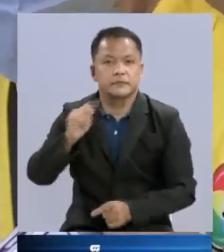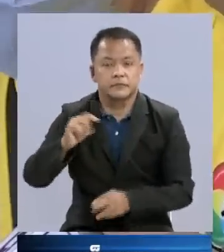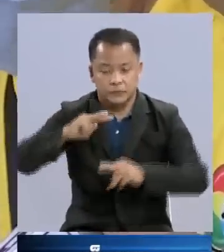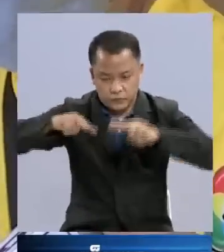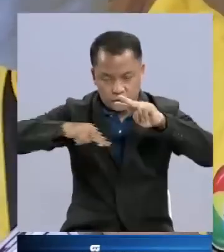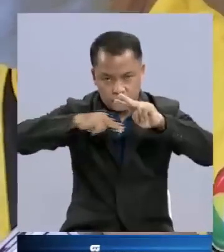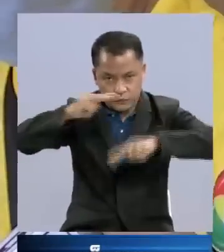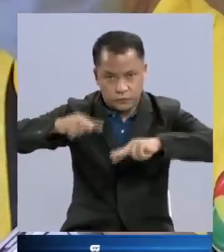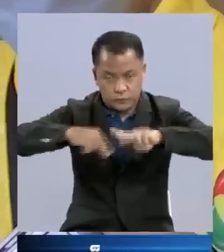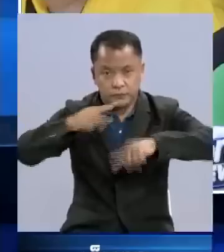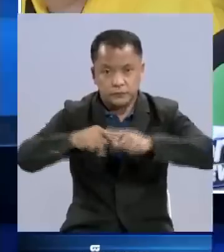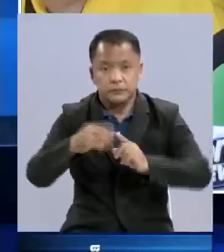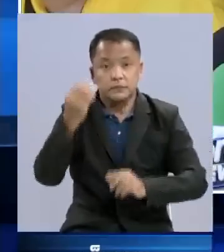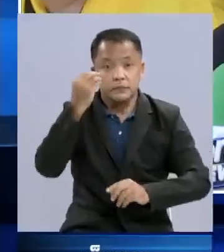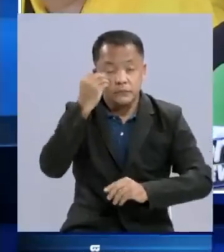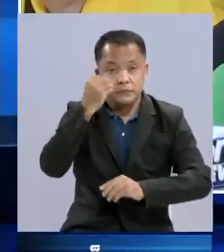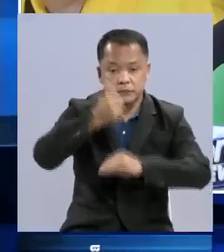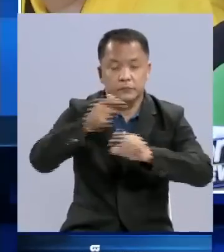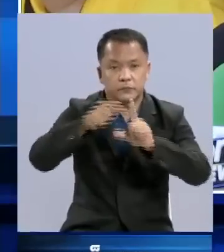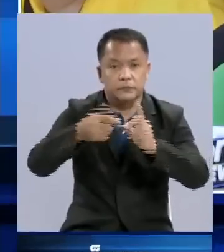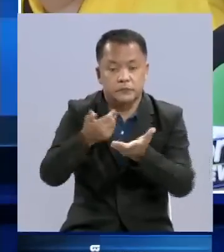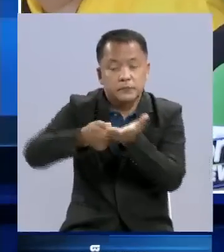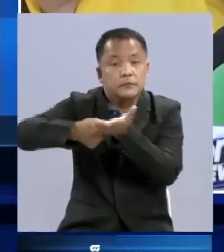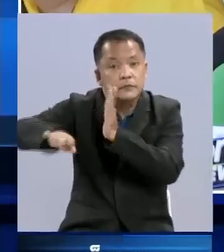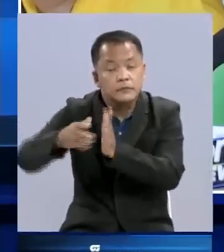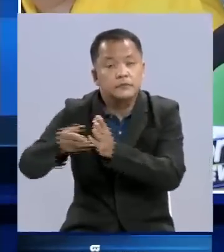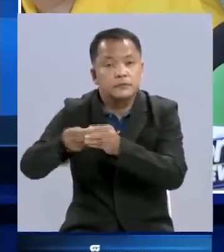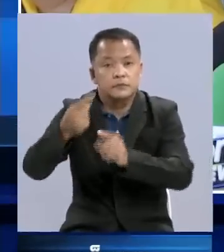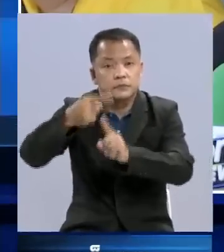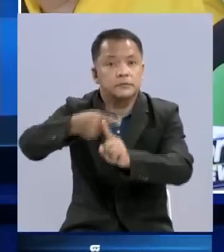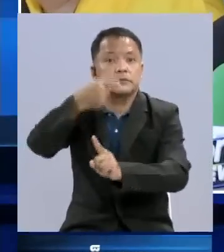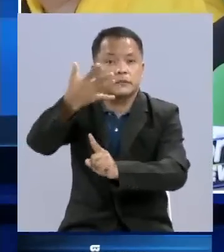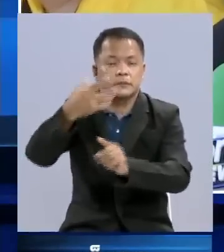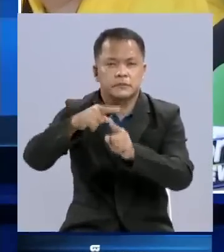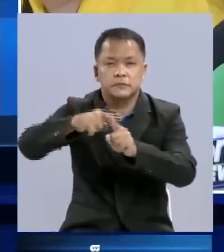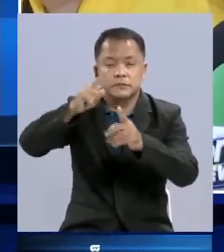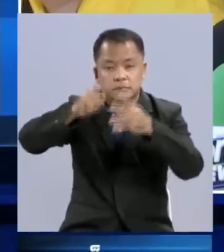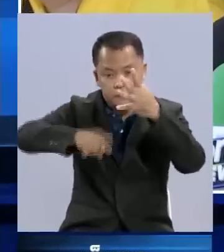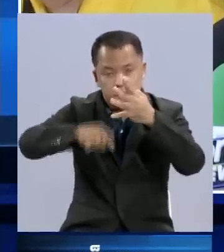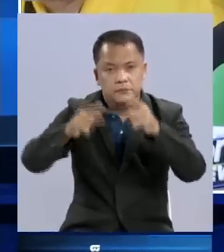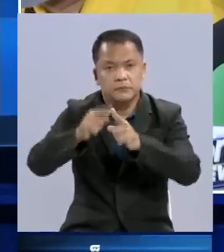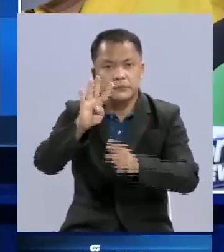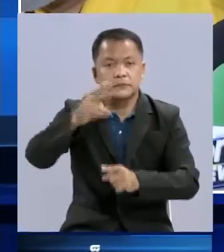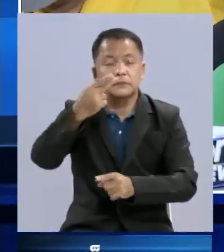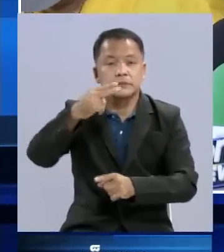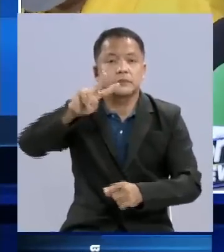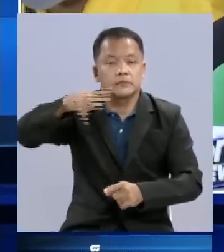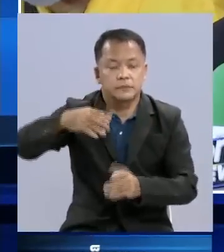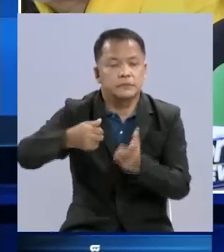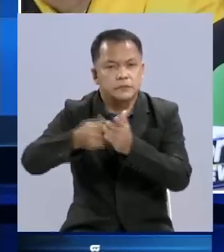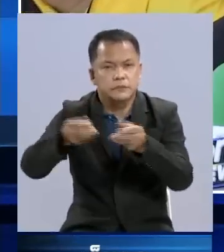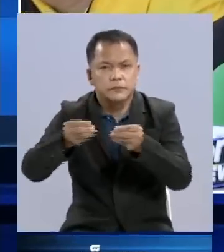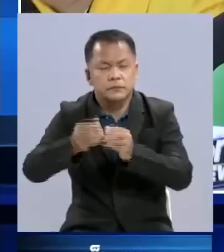วจสอบเพิ่มเติมด้วยว่าคุณพิธาการเทขายหุ้นในเดือนพฤษภาคมช่วงปลายเดือนเนี่ย 42,000 หุ้นเนี่ย